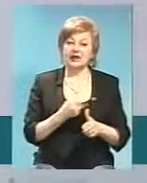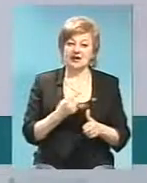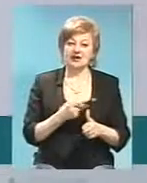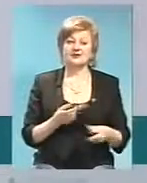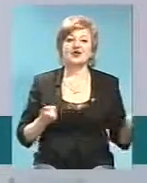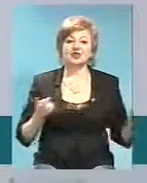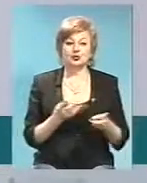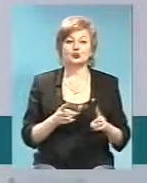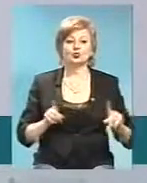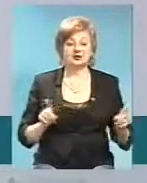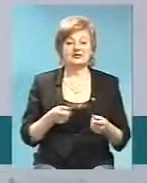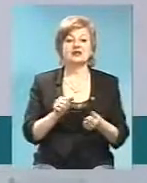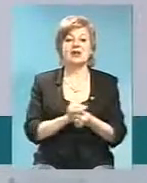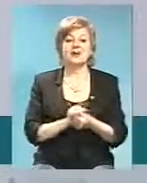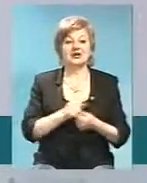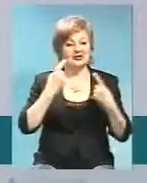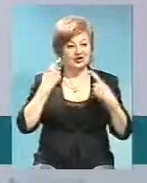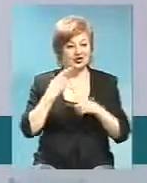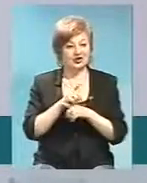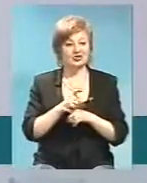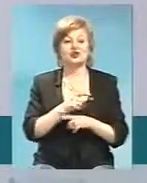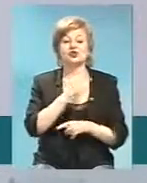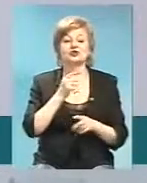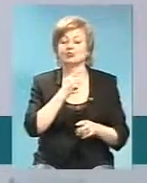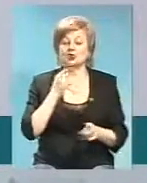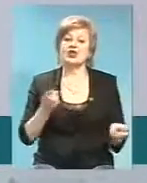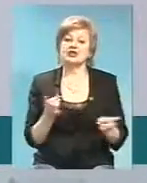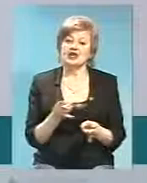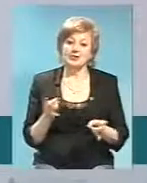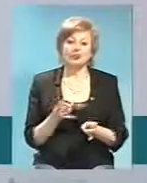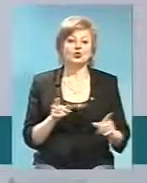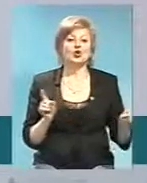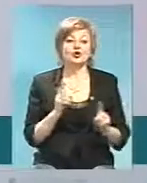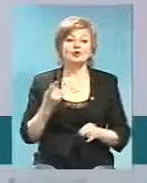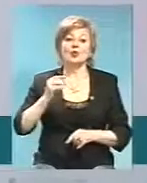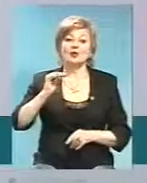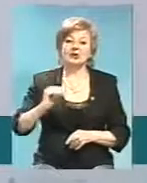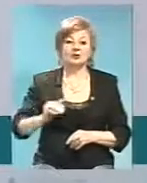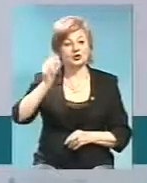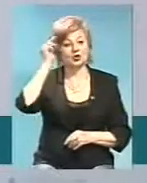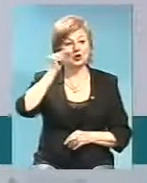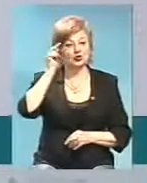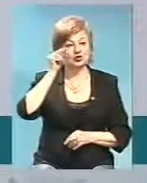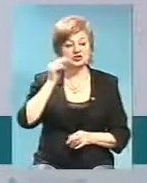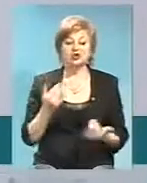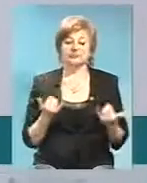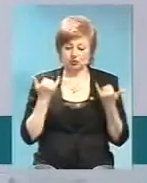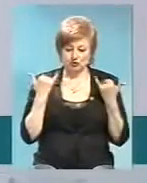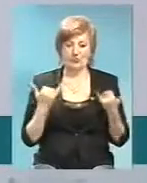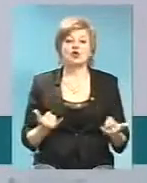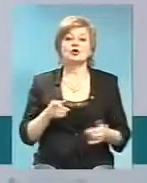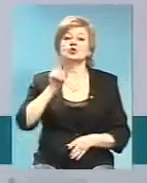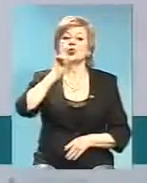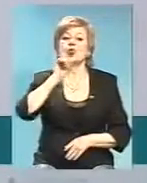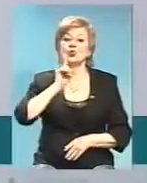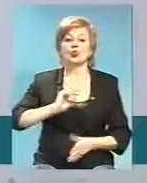треба створити матеріально-технічну базу необхідну для того, щоб дитина навчалася у сучасній,